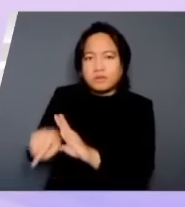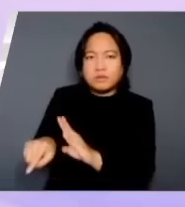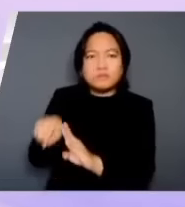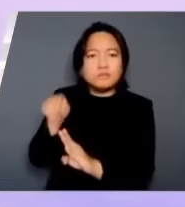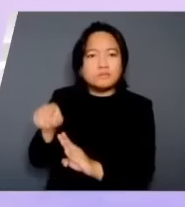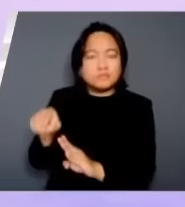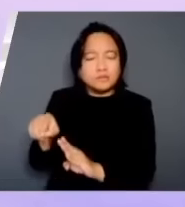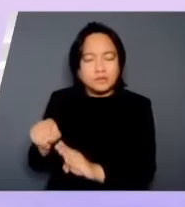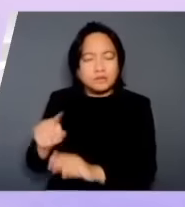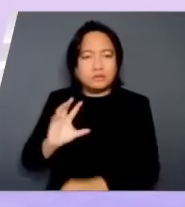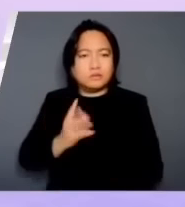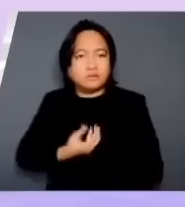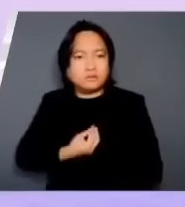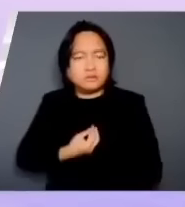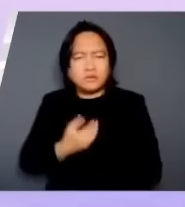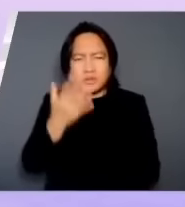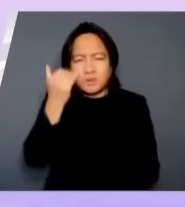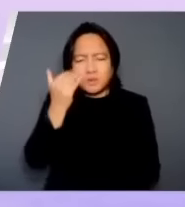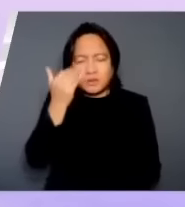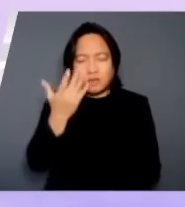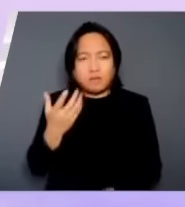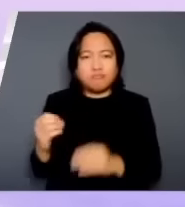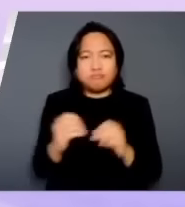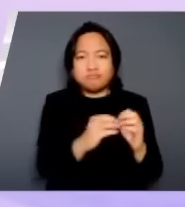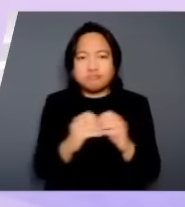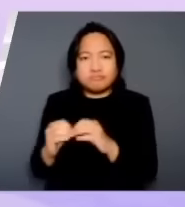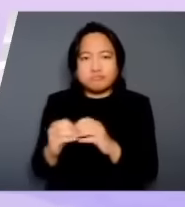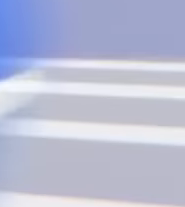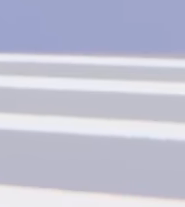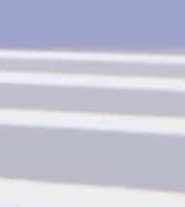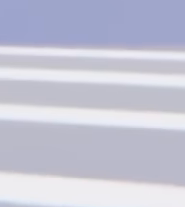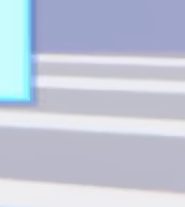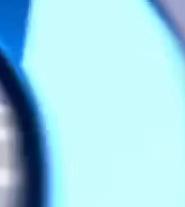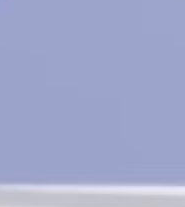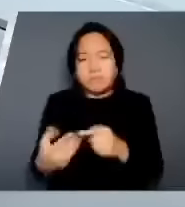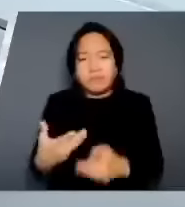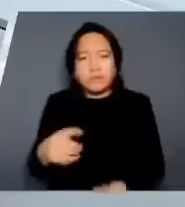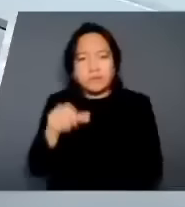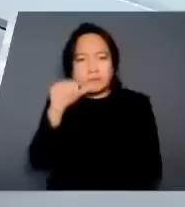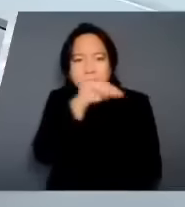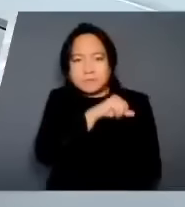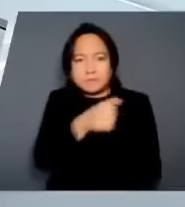sa asaran sa gitna ng inuman. Saksi, si Mark Salazar.